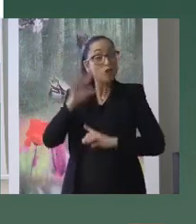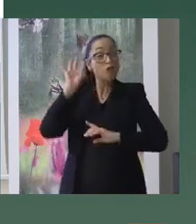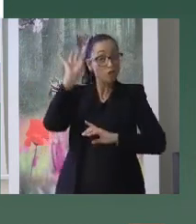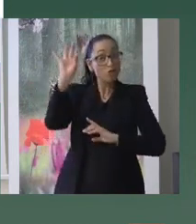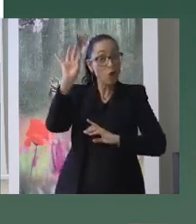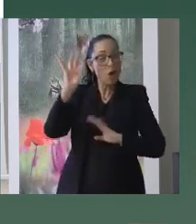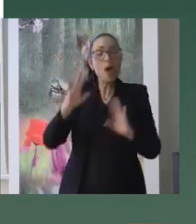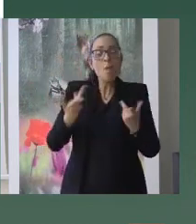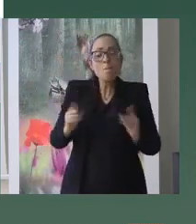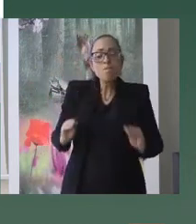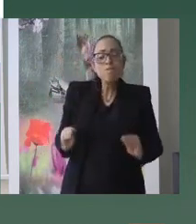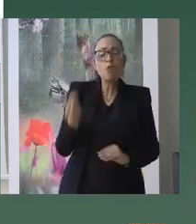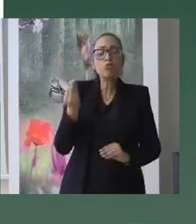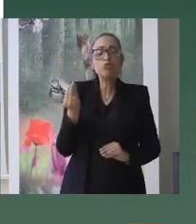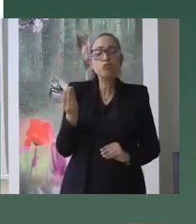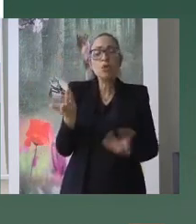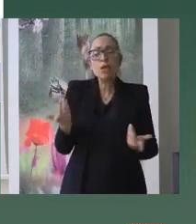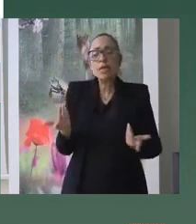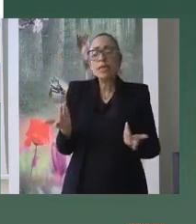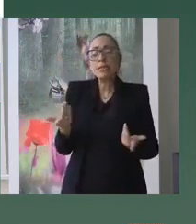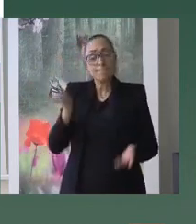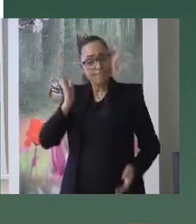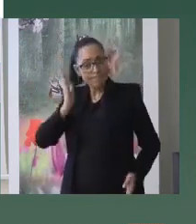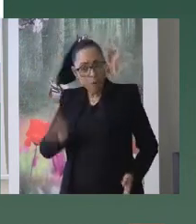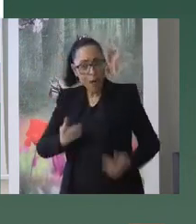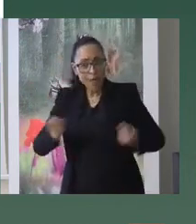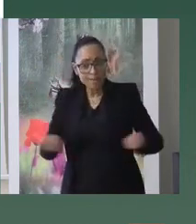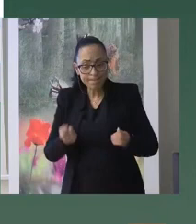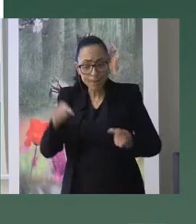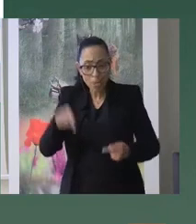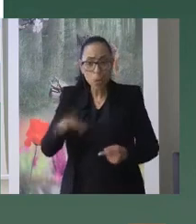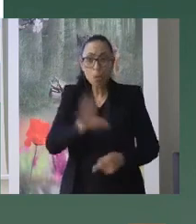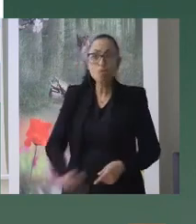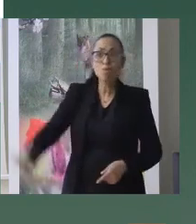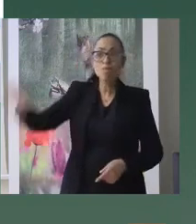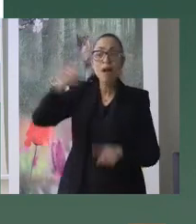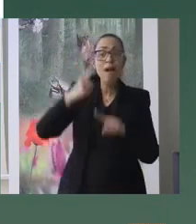ρωτήσω, από πώς βγαίνει και πόσο εφικτός είναι για την Ελλάδα.